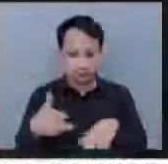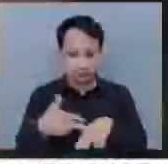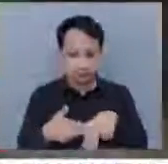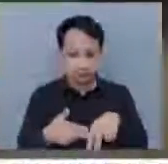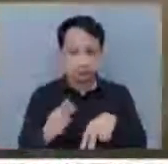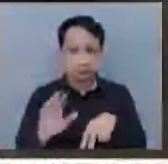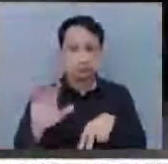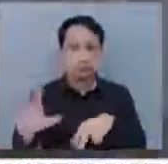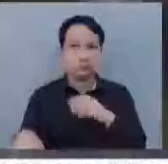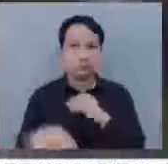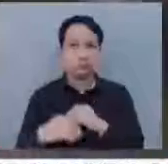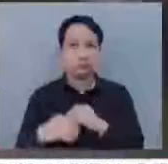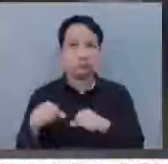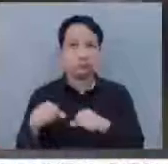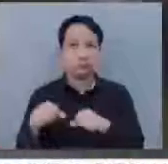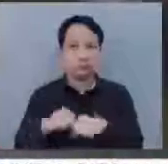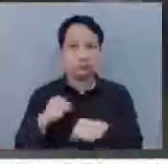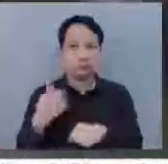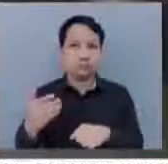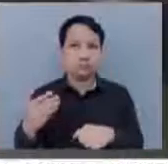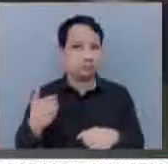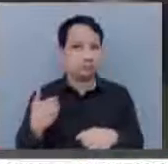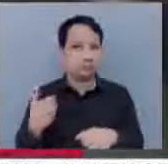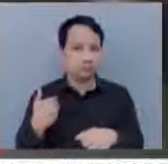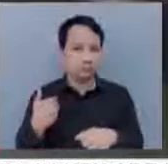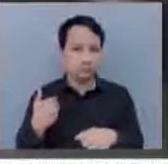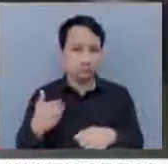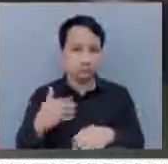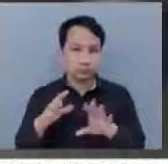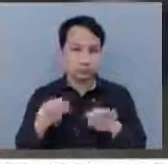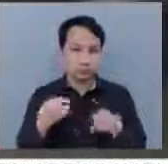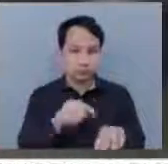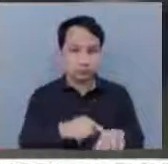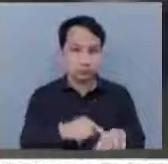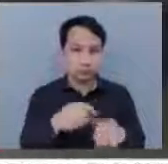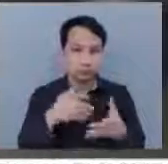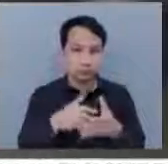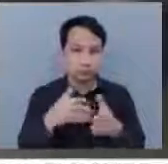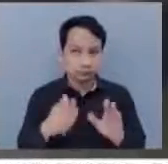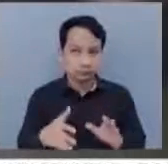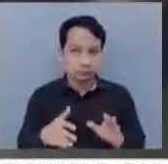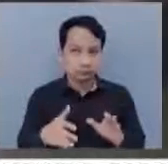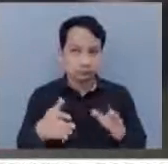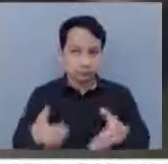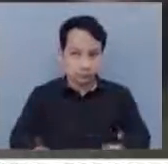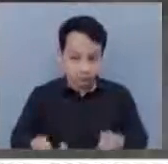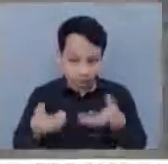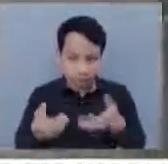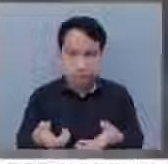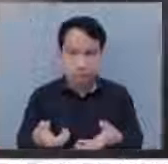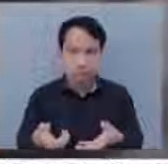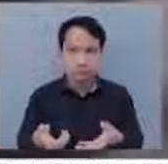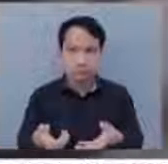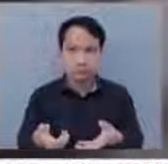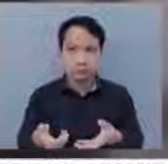mga sapatos para hindi mabasa. Ang isang estudyante na ito, pinasa ng kapwa mag-aral para hindi na